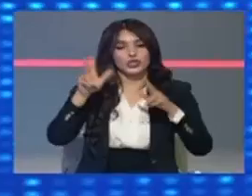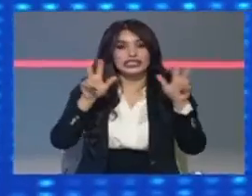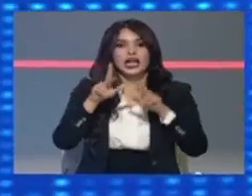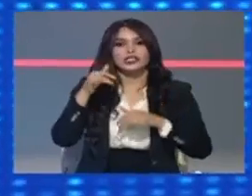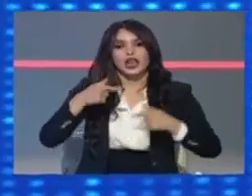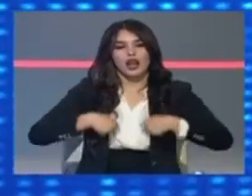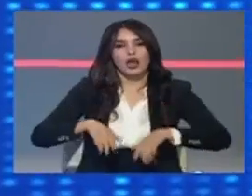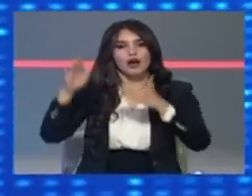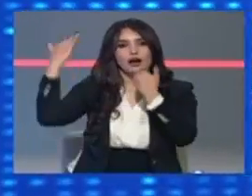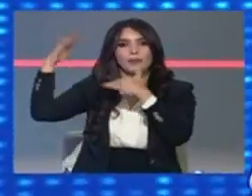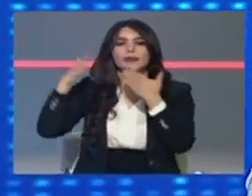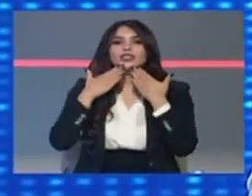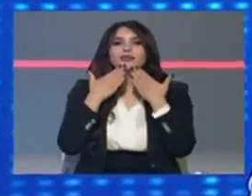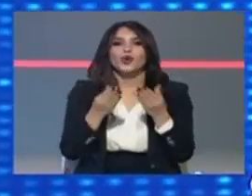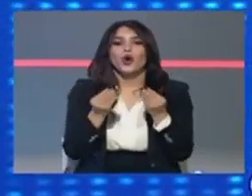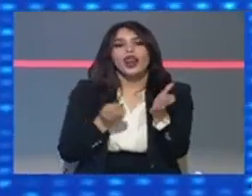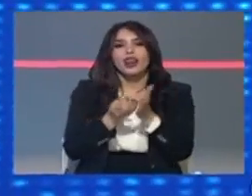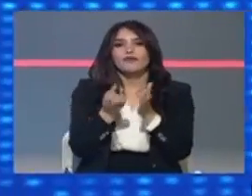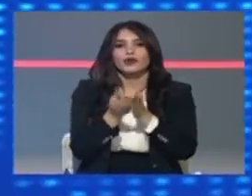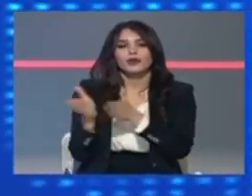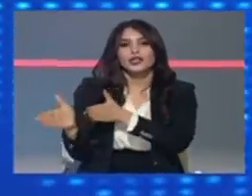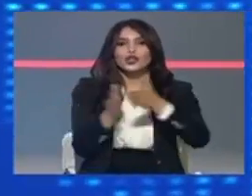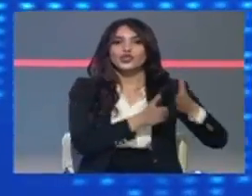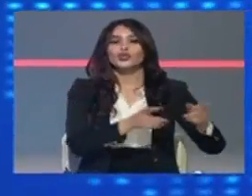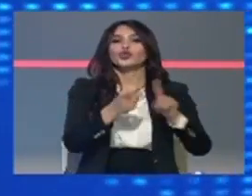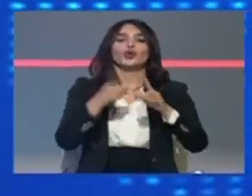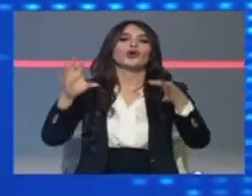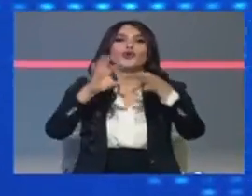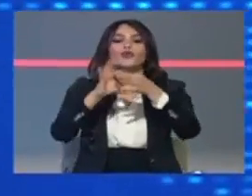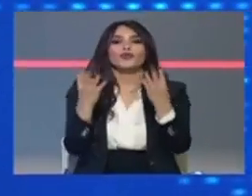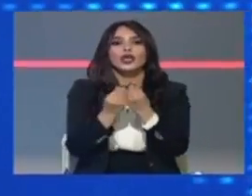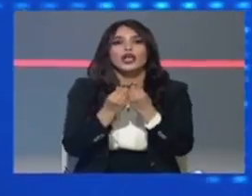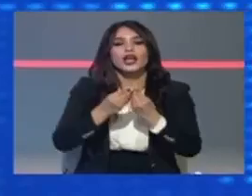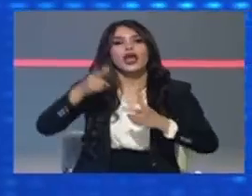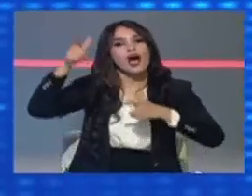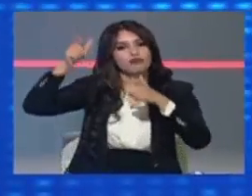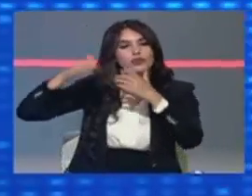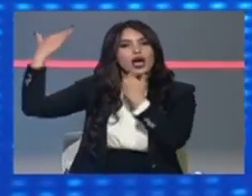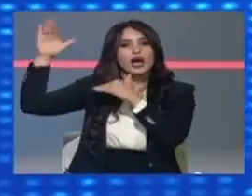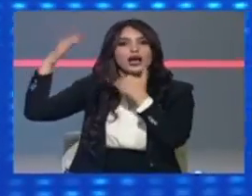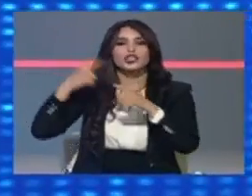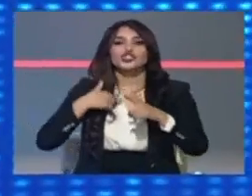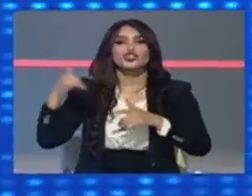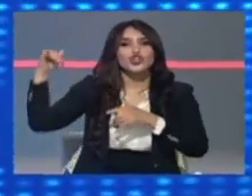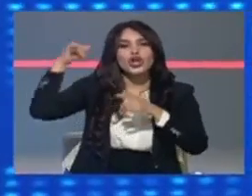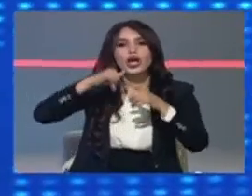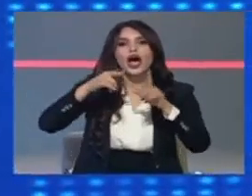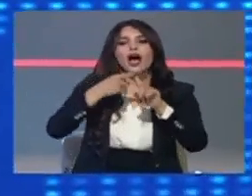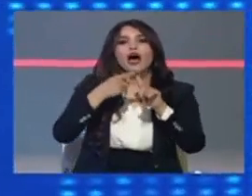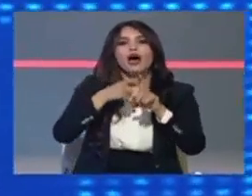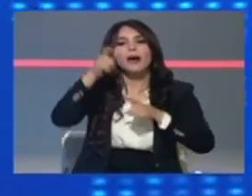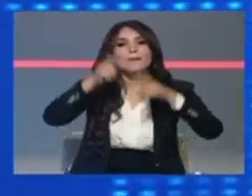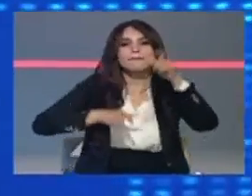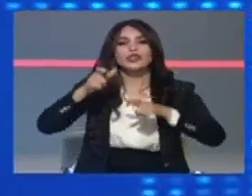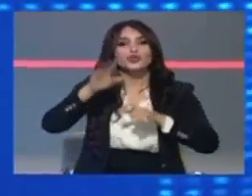على هذه المعطيات. وفي علاقة دائما بموضوع الإجلاء، تم إجلاء عدد من التونسيين العالقين على